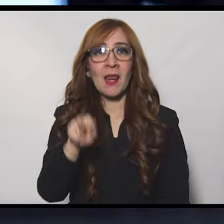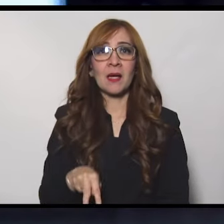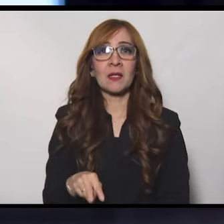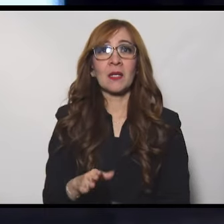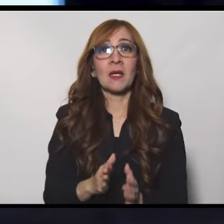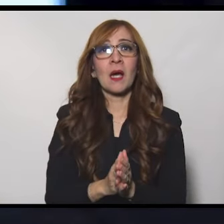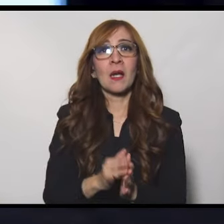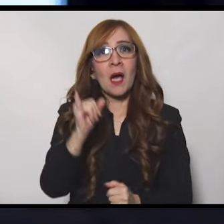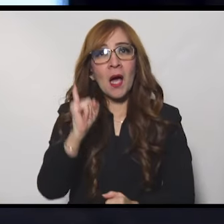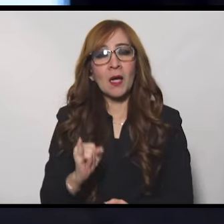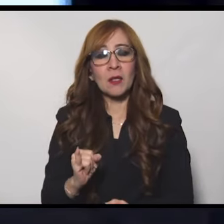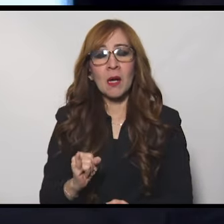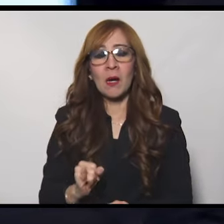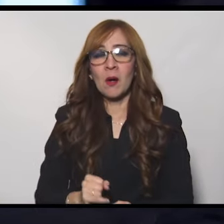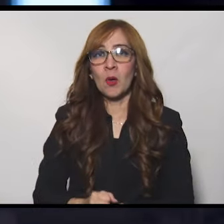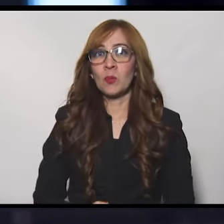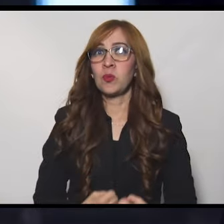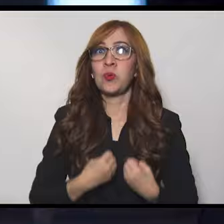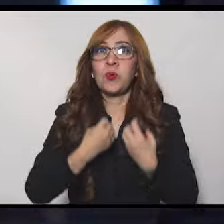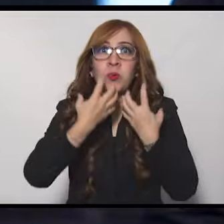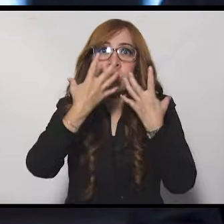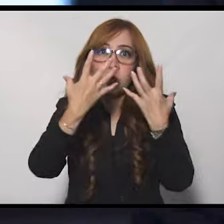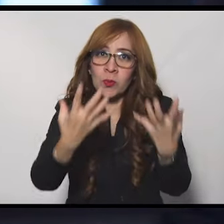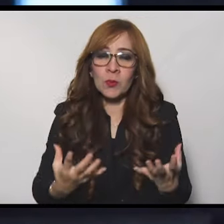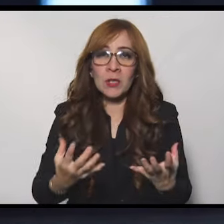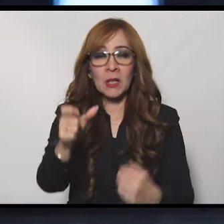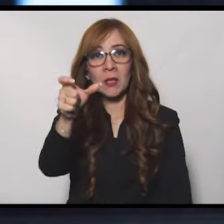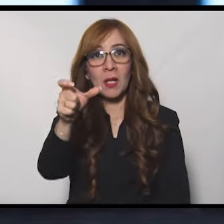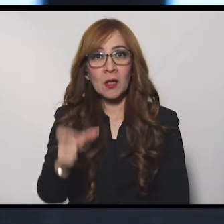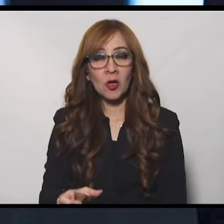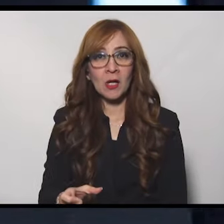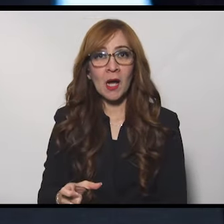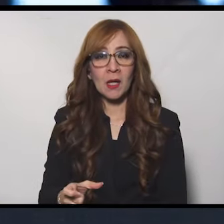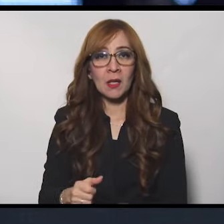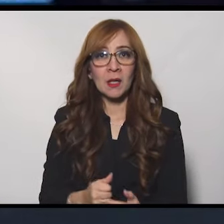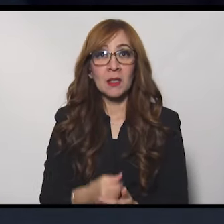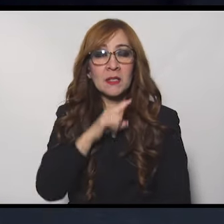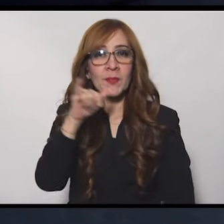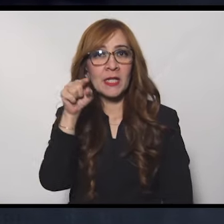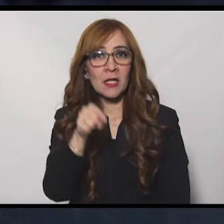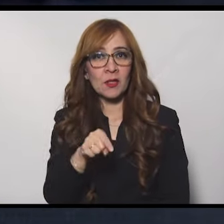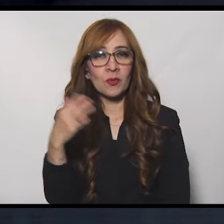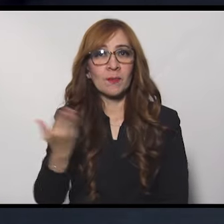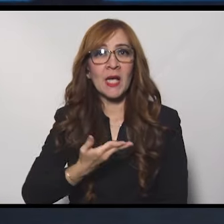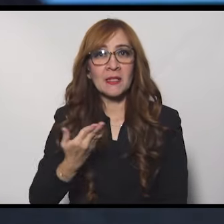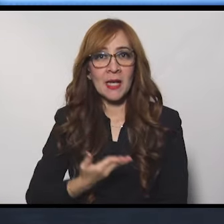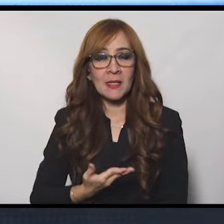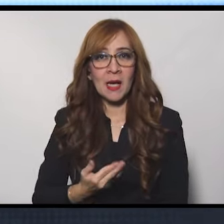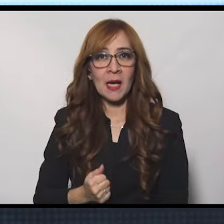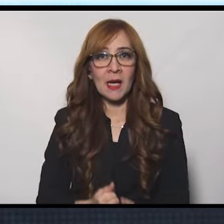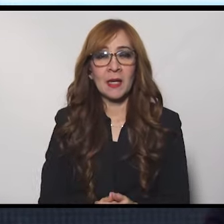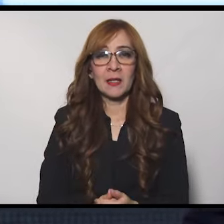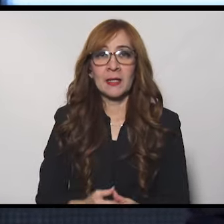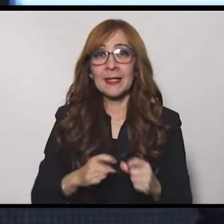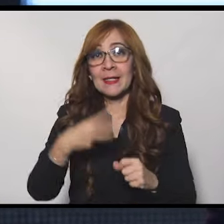burn out. Dan orang-orang yang burn out biasanya adalah orangnya sensitif.